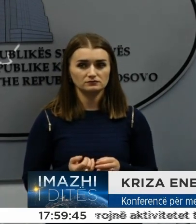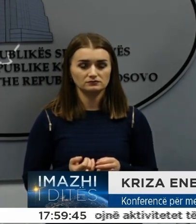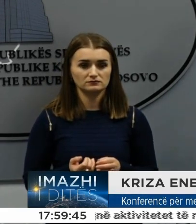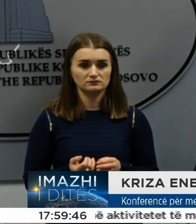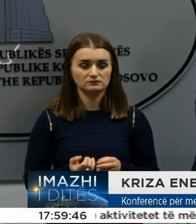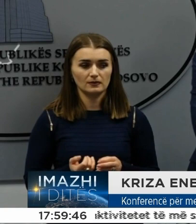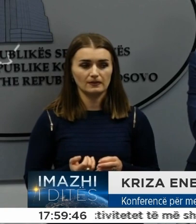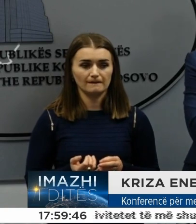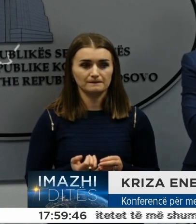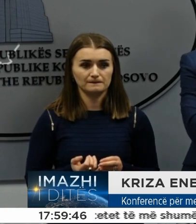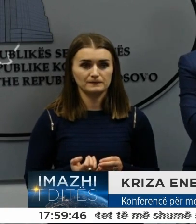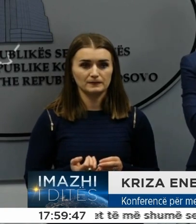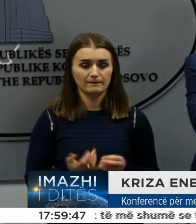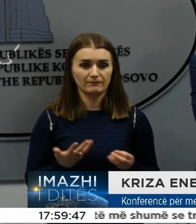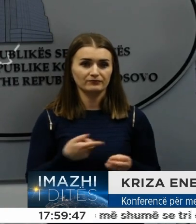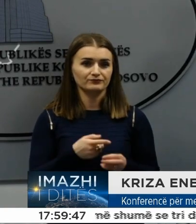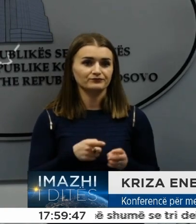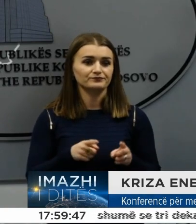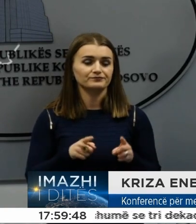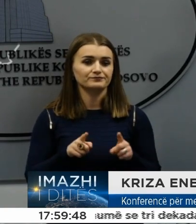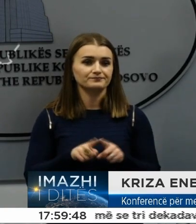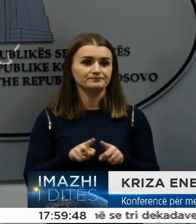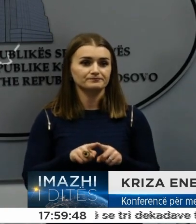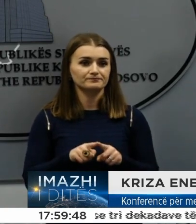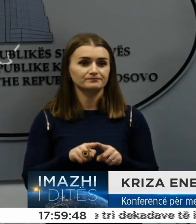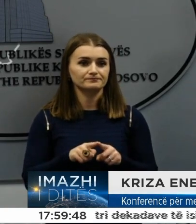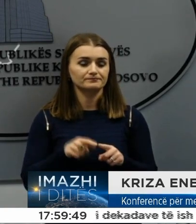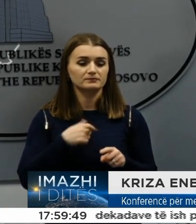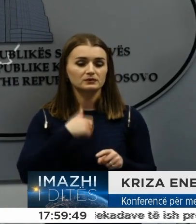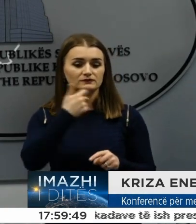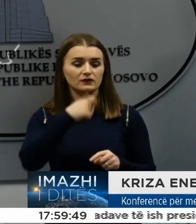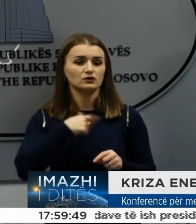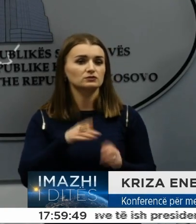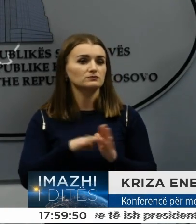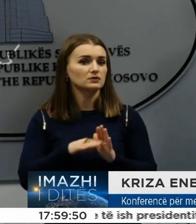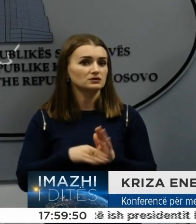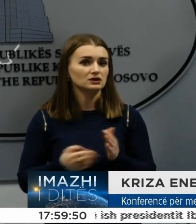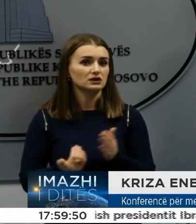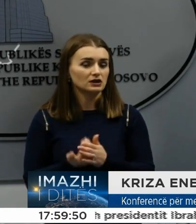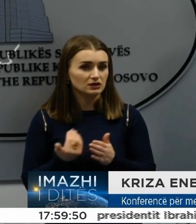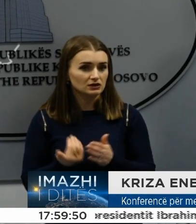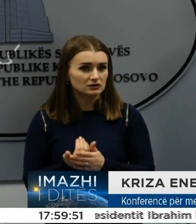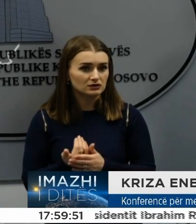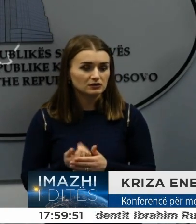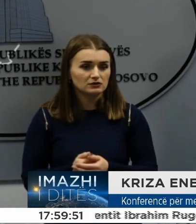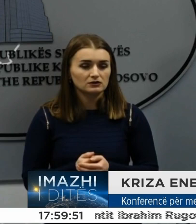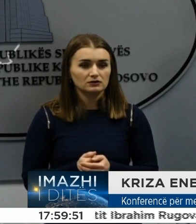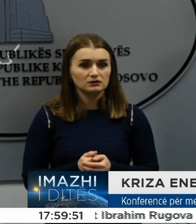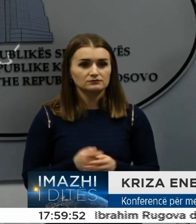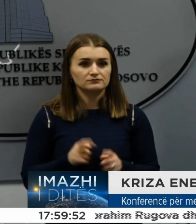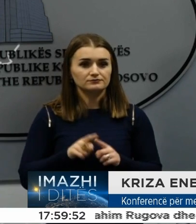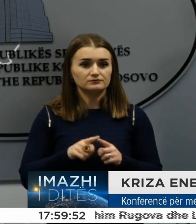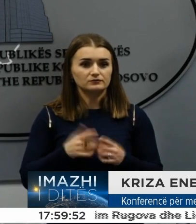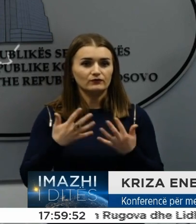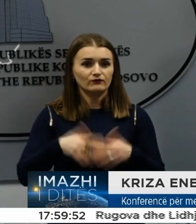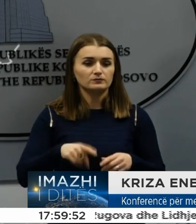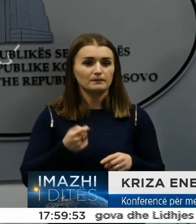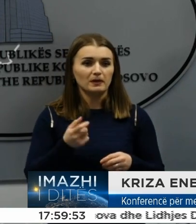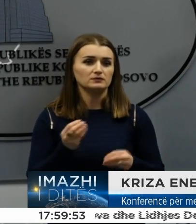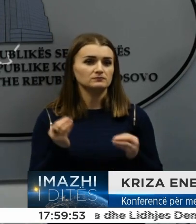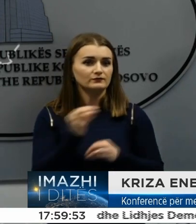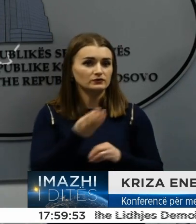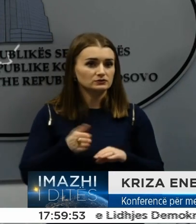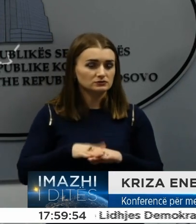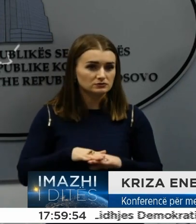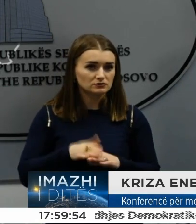mund të ndërmarim masa në kuptim optimizimit, kuptim prodhimit pak më të sforcuar apo importeve, po nuk mund